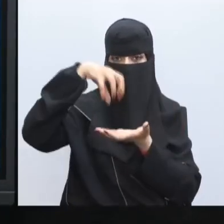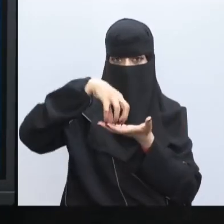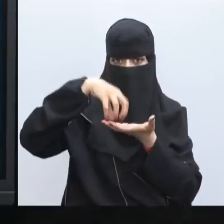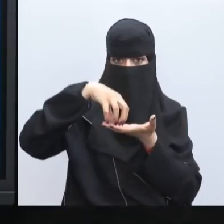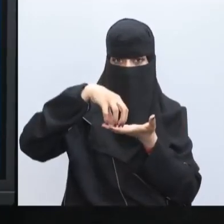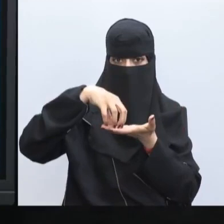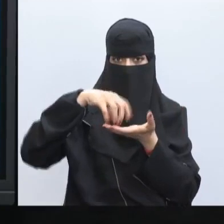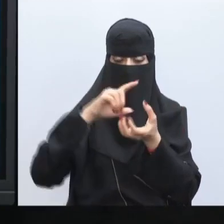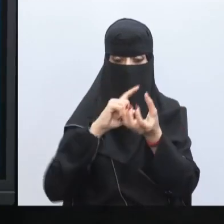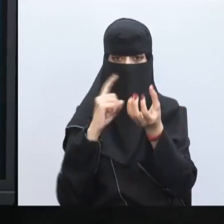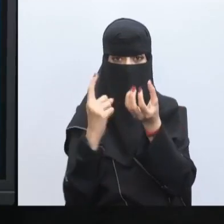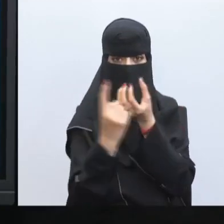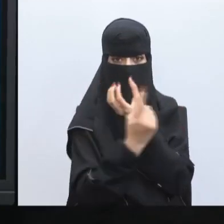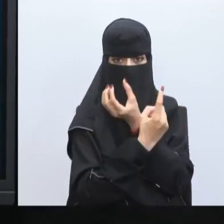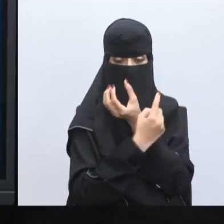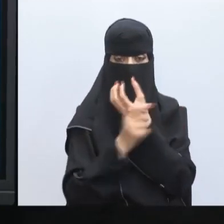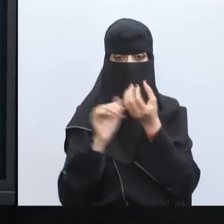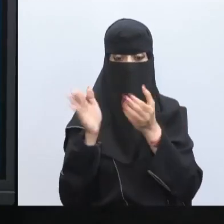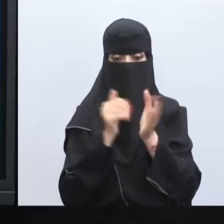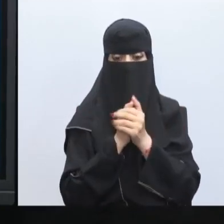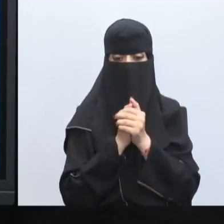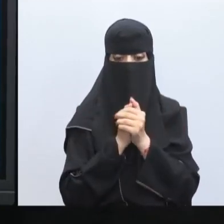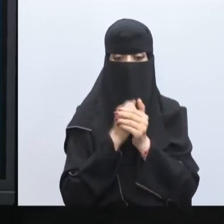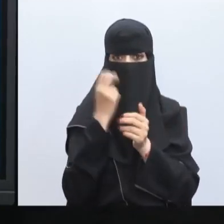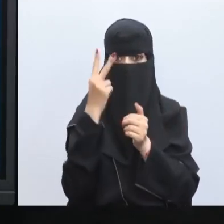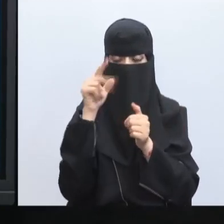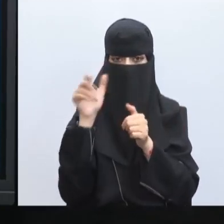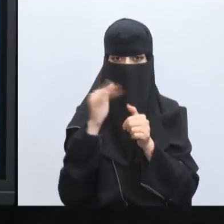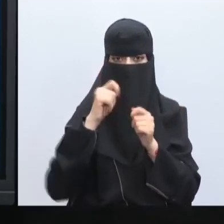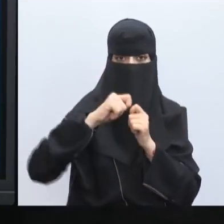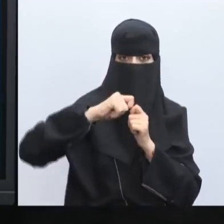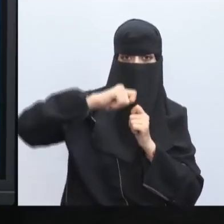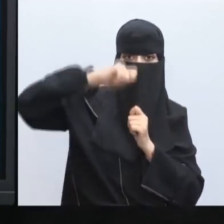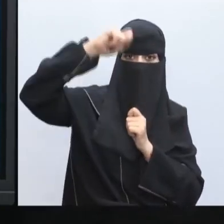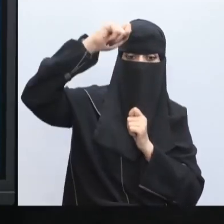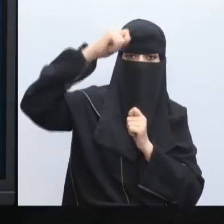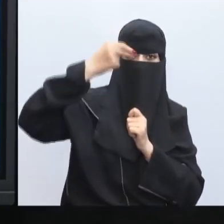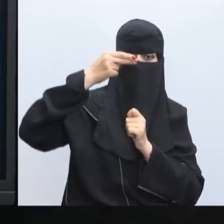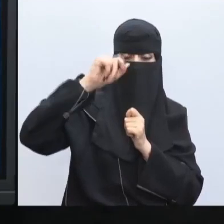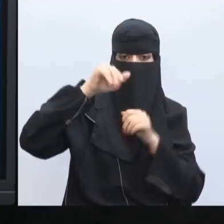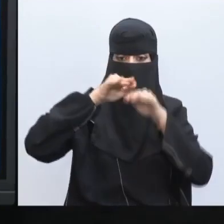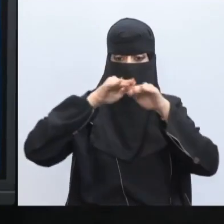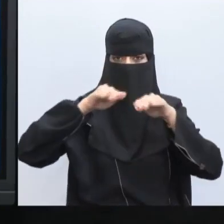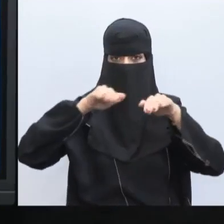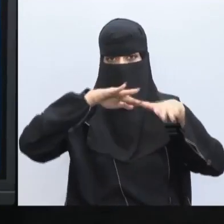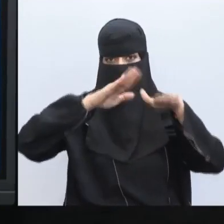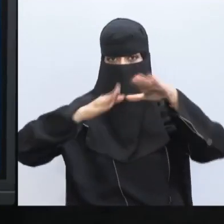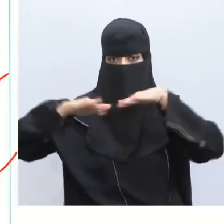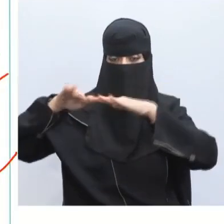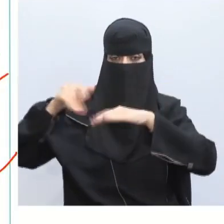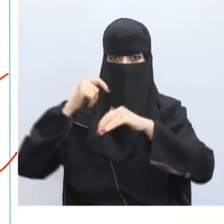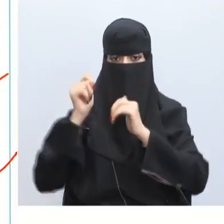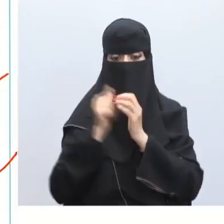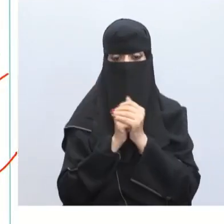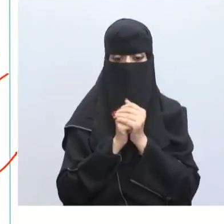بالنسبه لدوائر العرض اثنين الارتفاع عن مستوى سطح